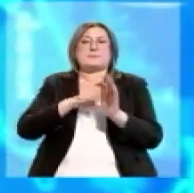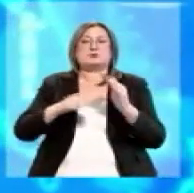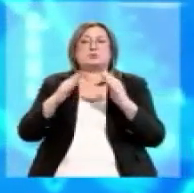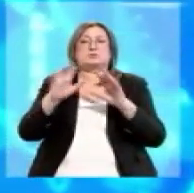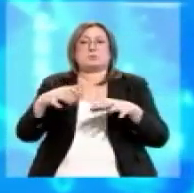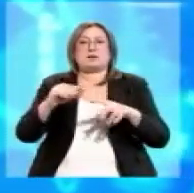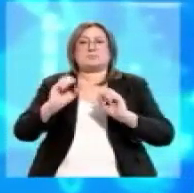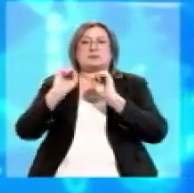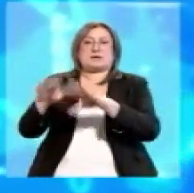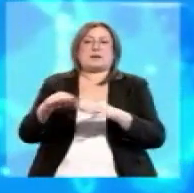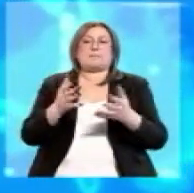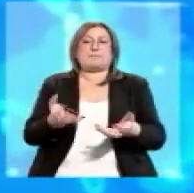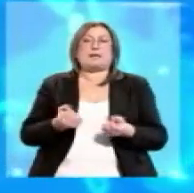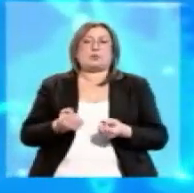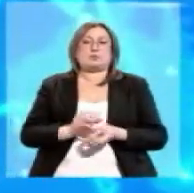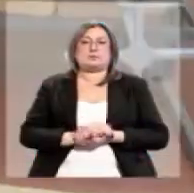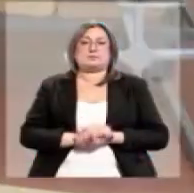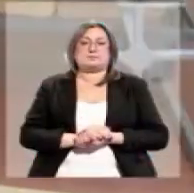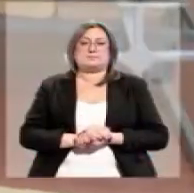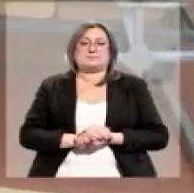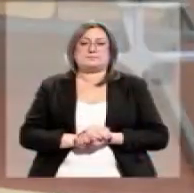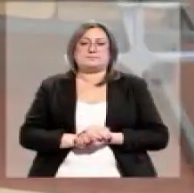собак и передали приютам.